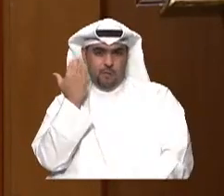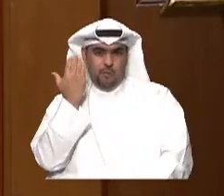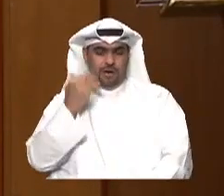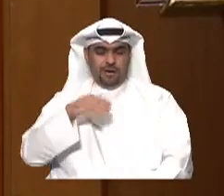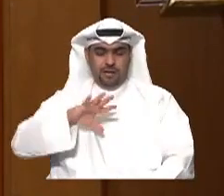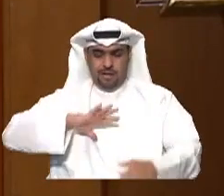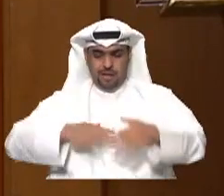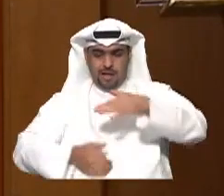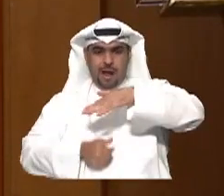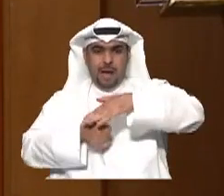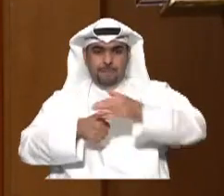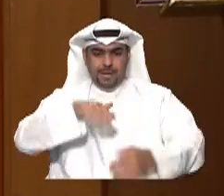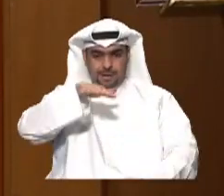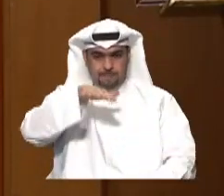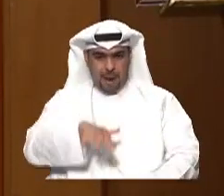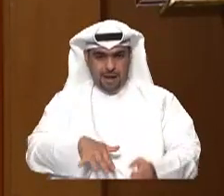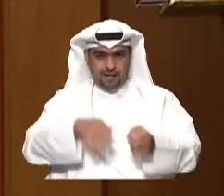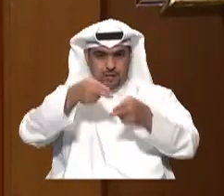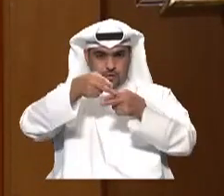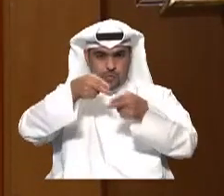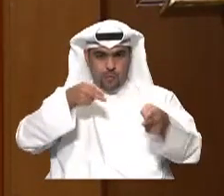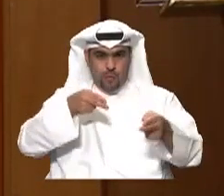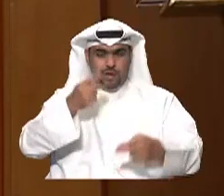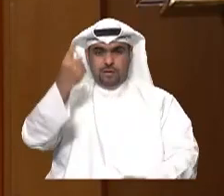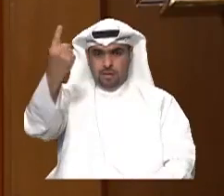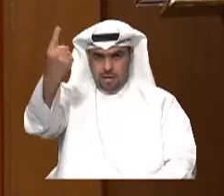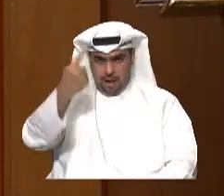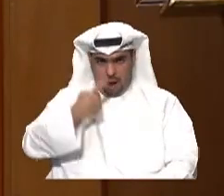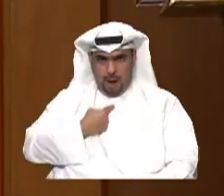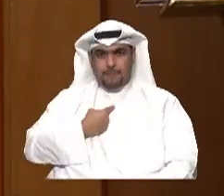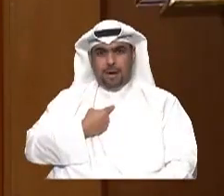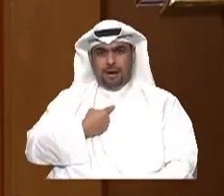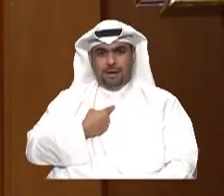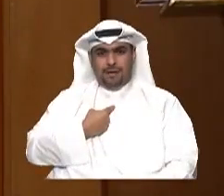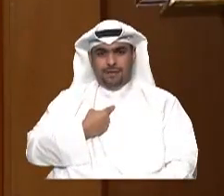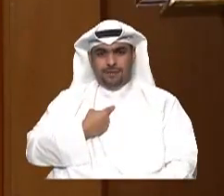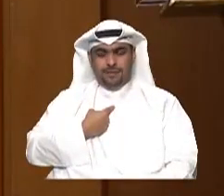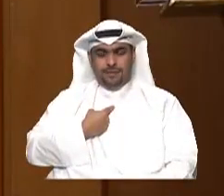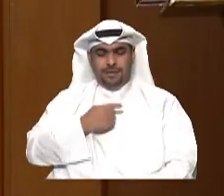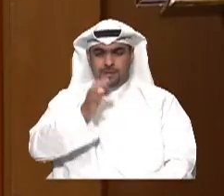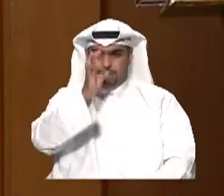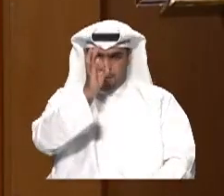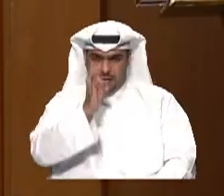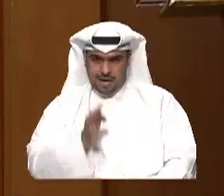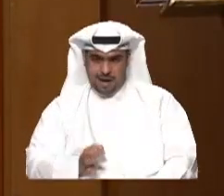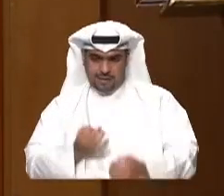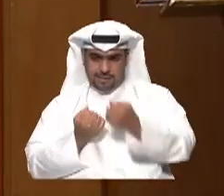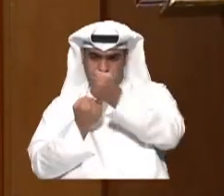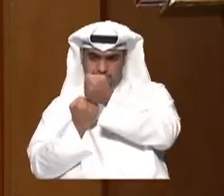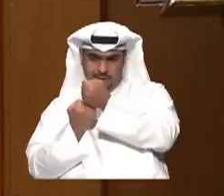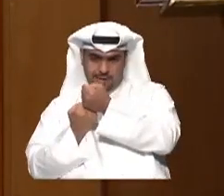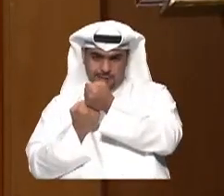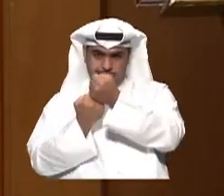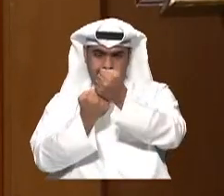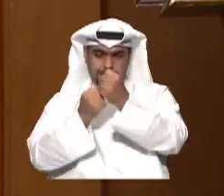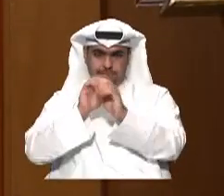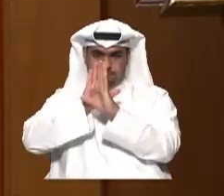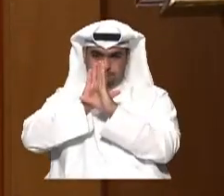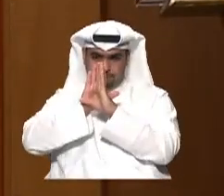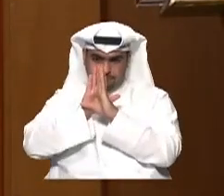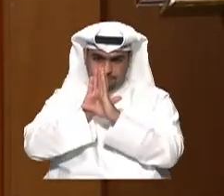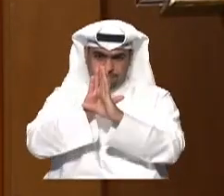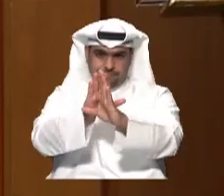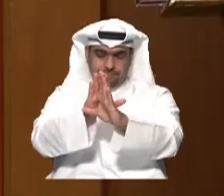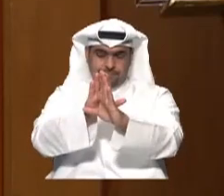حضرة صاحب السمو أمير دولة الكويت الشيخ نواف الأحمد الجابر الصباح حفظه الله ورعاه لتأمين المرور